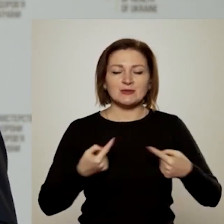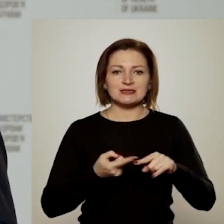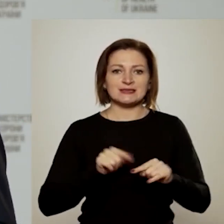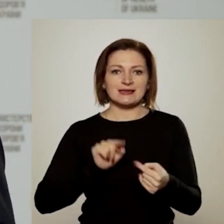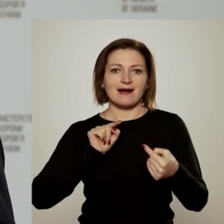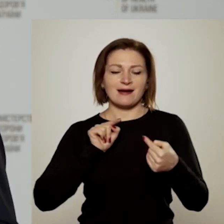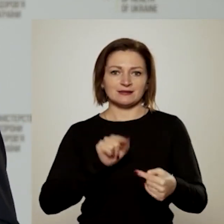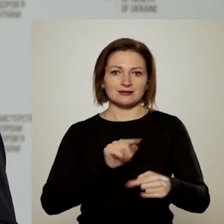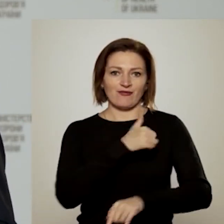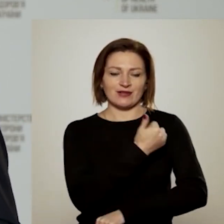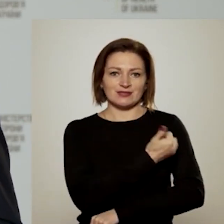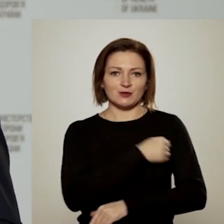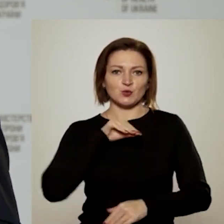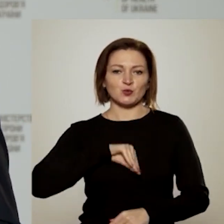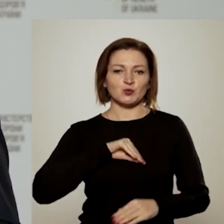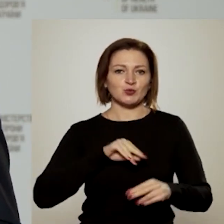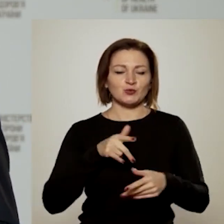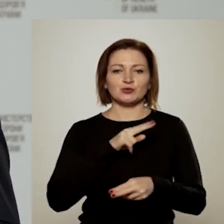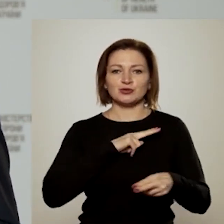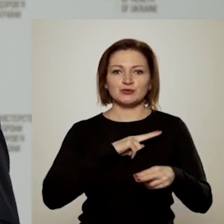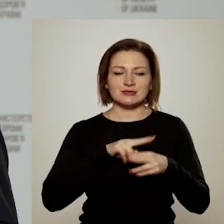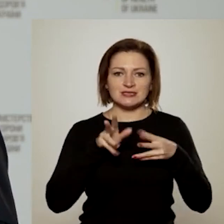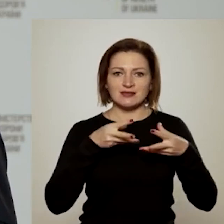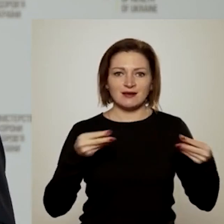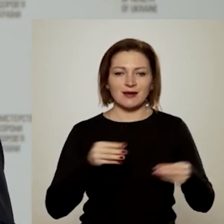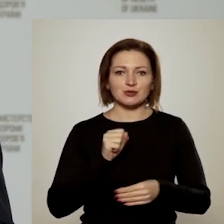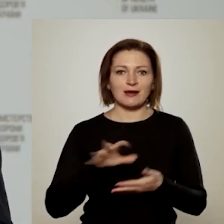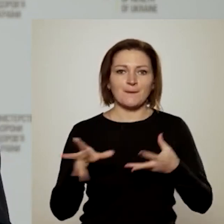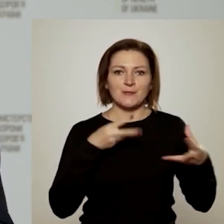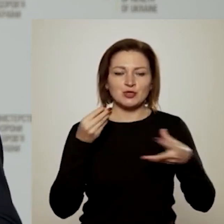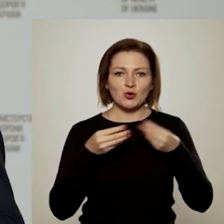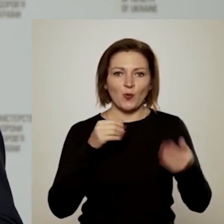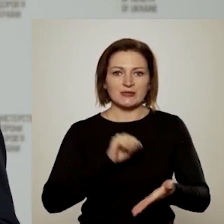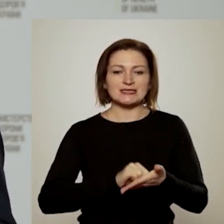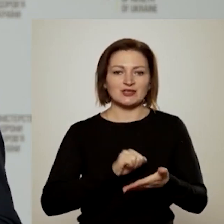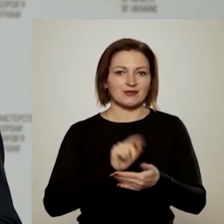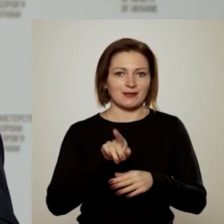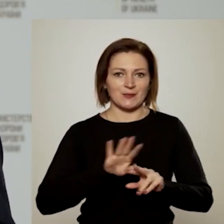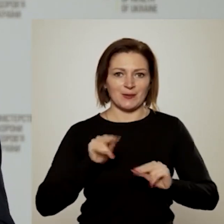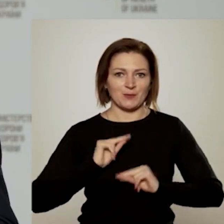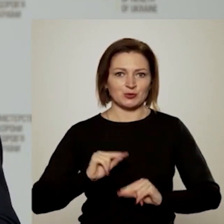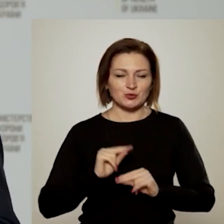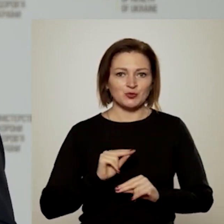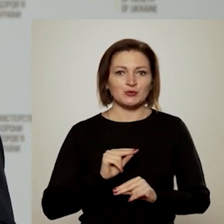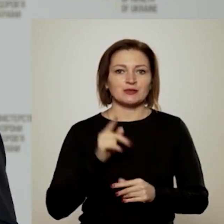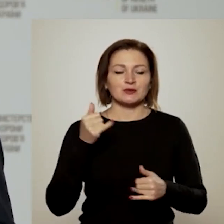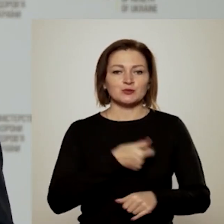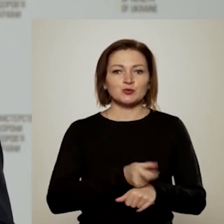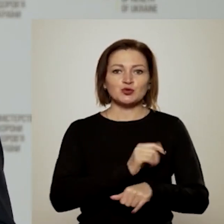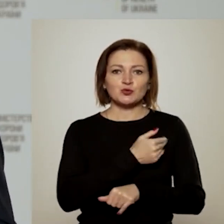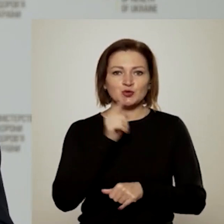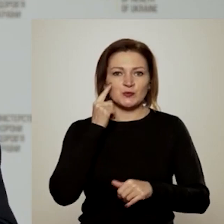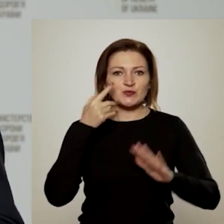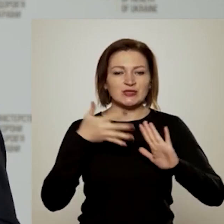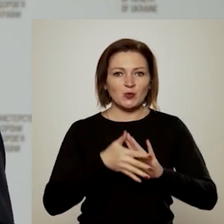швидко зникає, а підробні сертифікати там не працюють. Дуже хочу, щоб ви це усвідомили саме зараз.